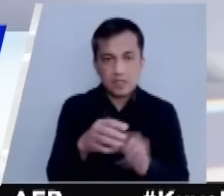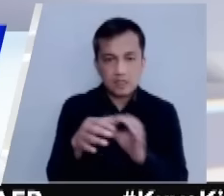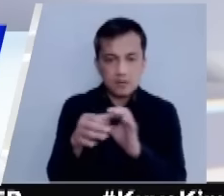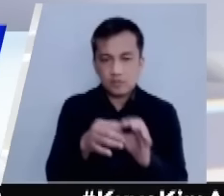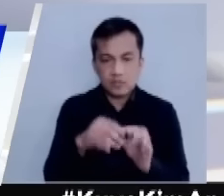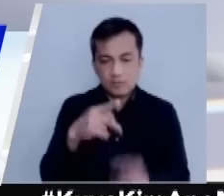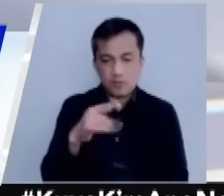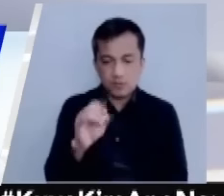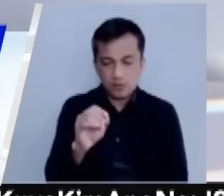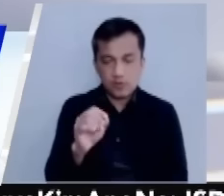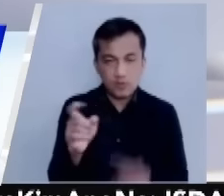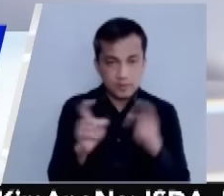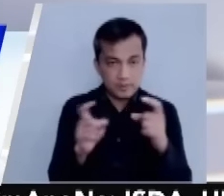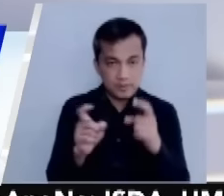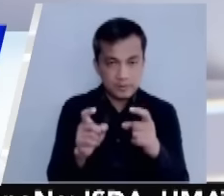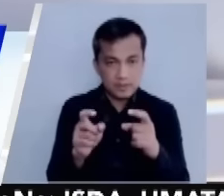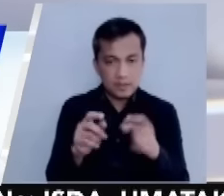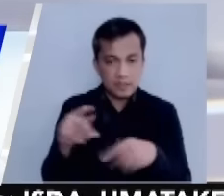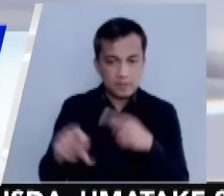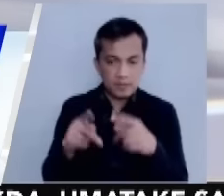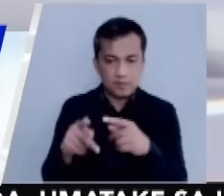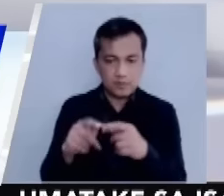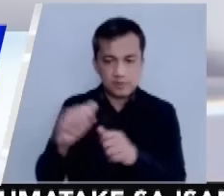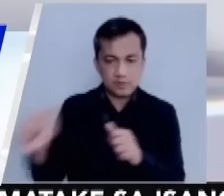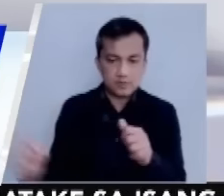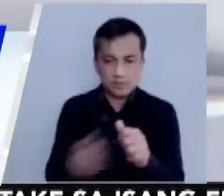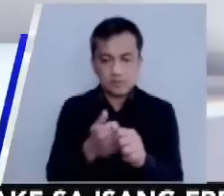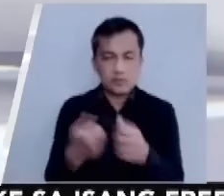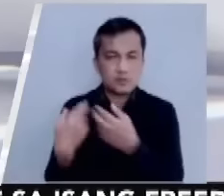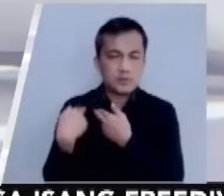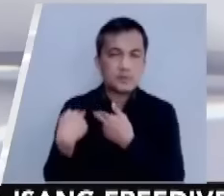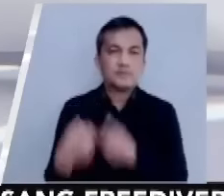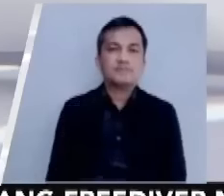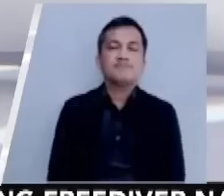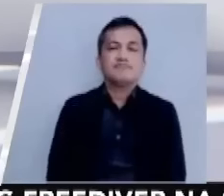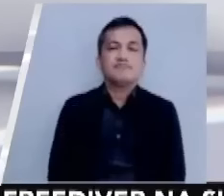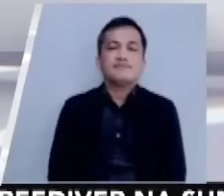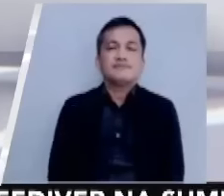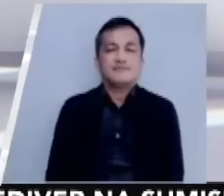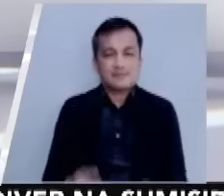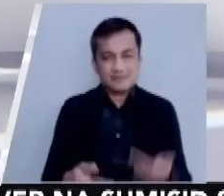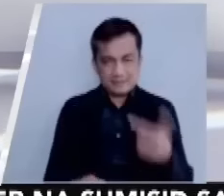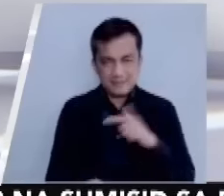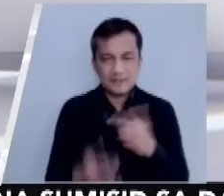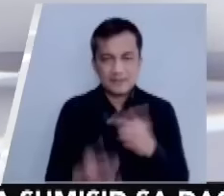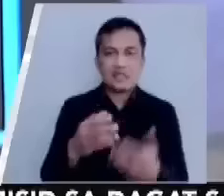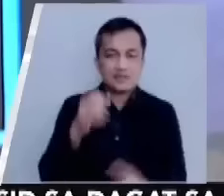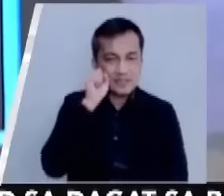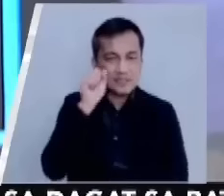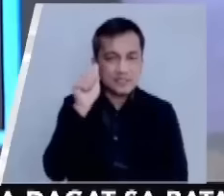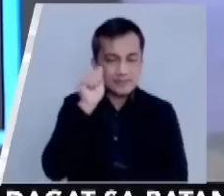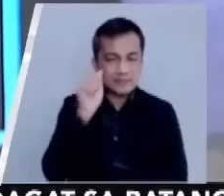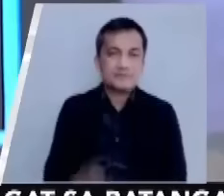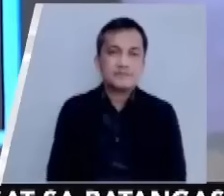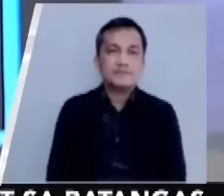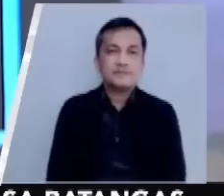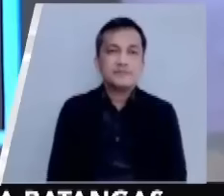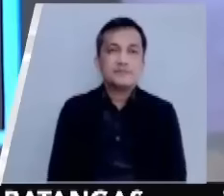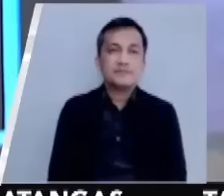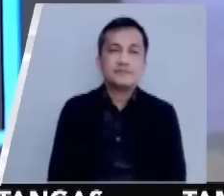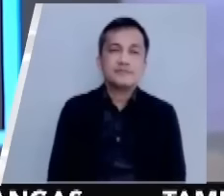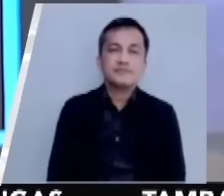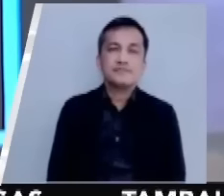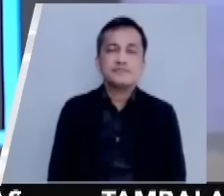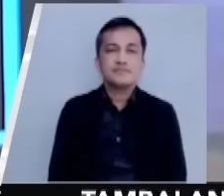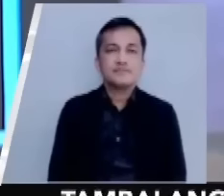mga personalidad na nasa likod nito. Vicky? Alright, maraming salamat sa iyo, Sandra Aguinaldo. Dahil tila